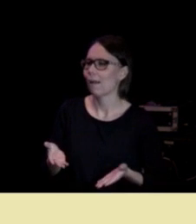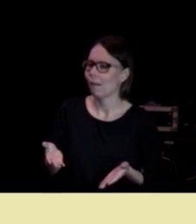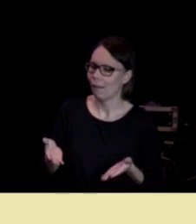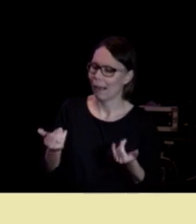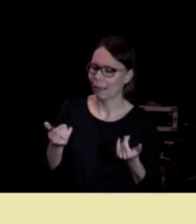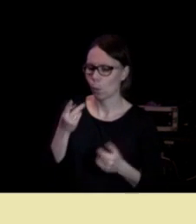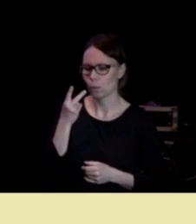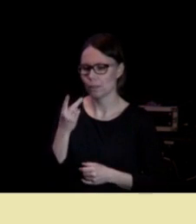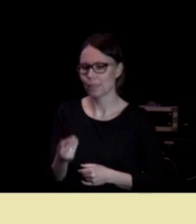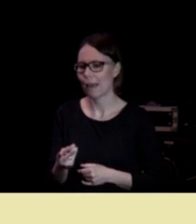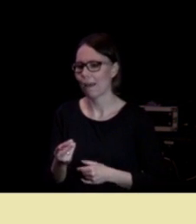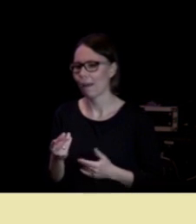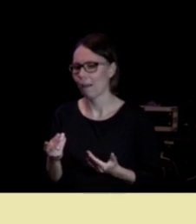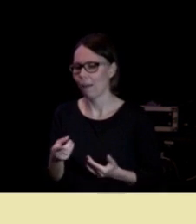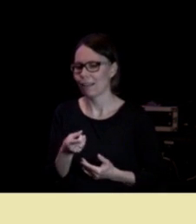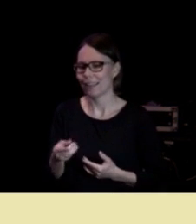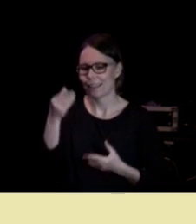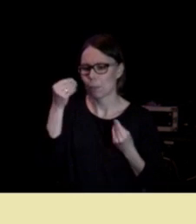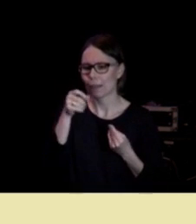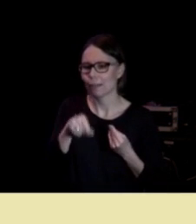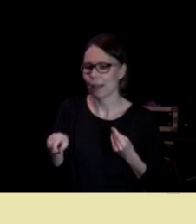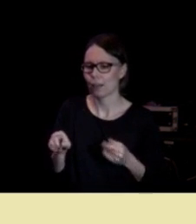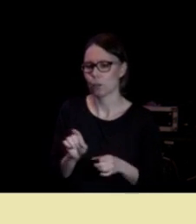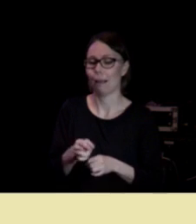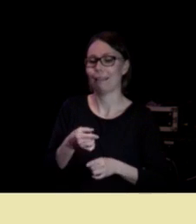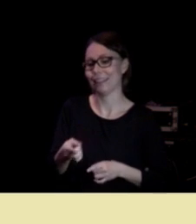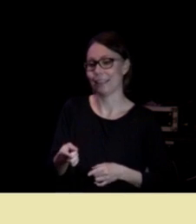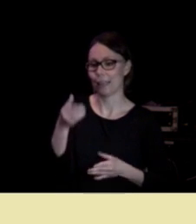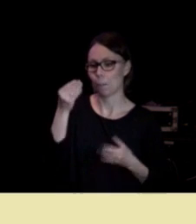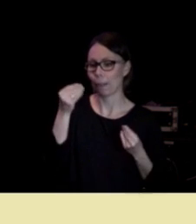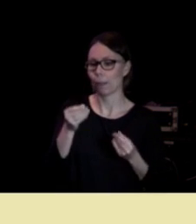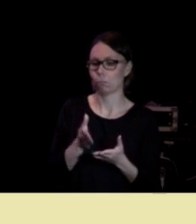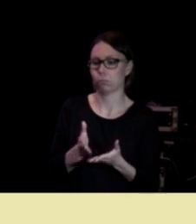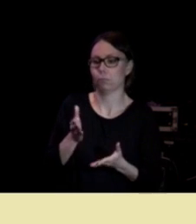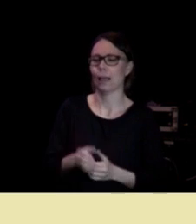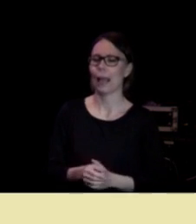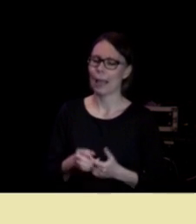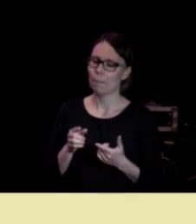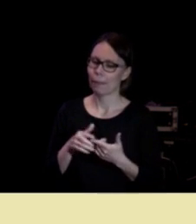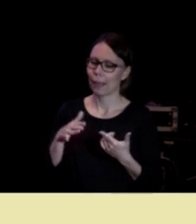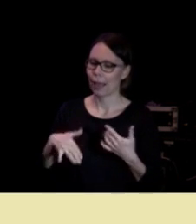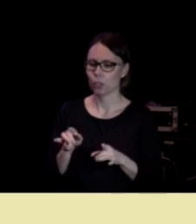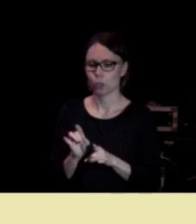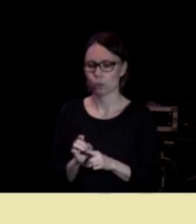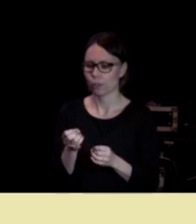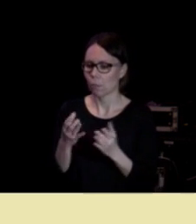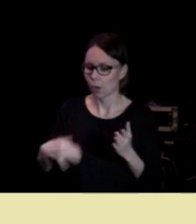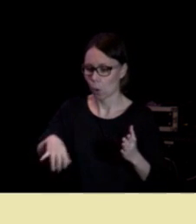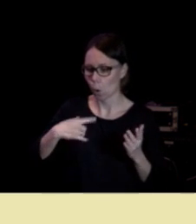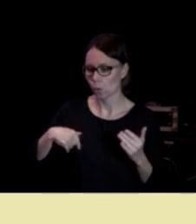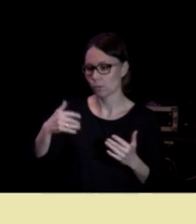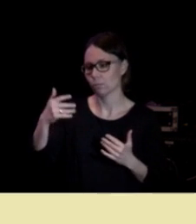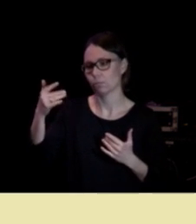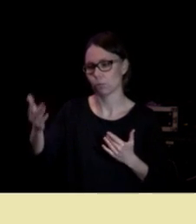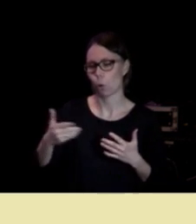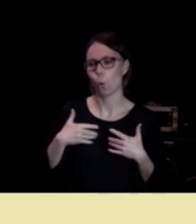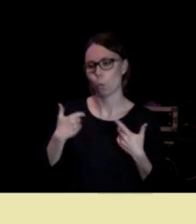lett å se på liksom de demente som de demente. Men det er jo sånn at veldig mange av oss kommer til å oppleve